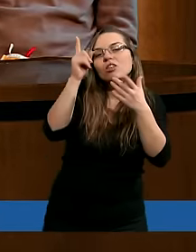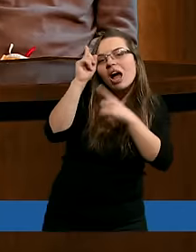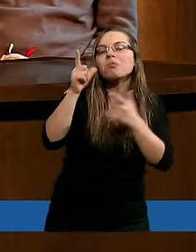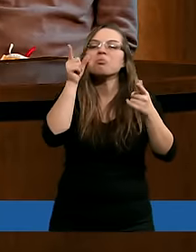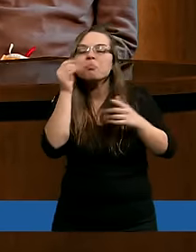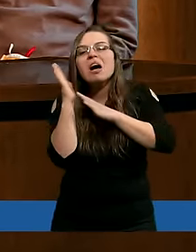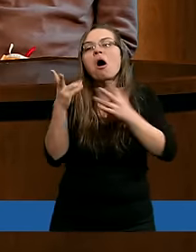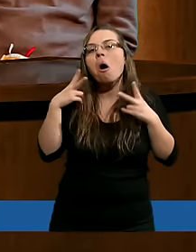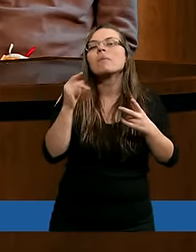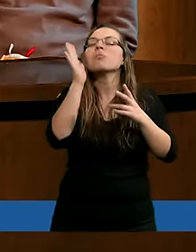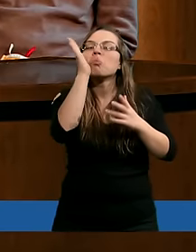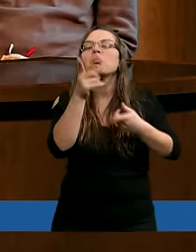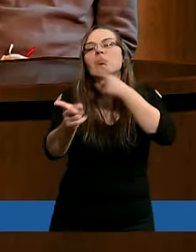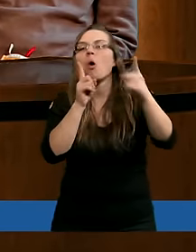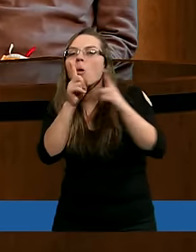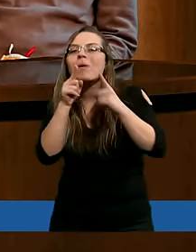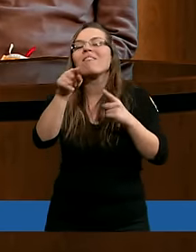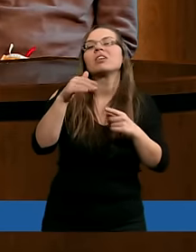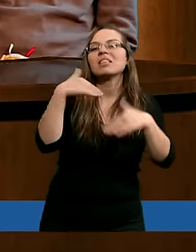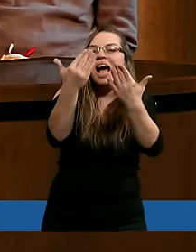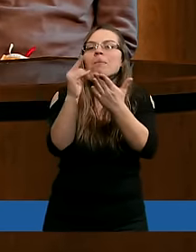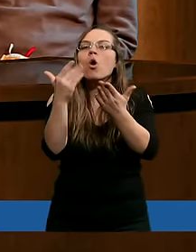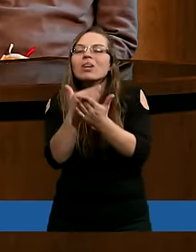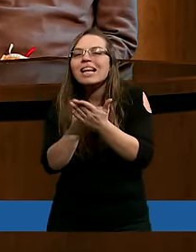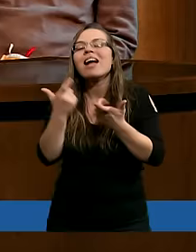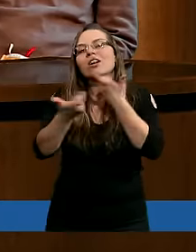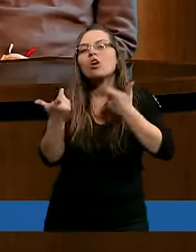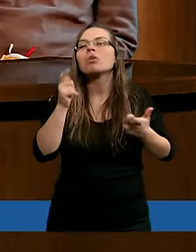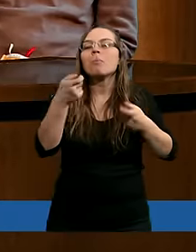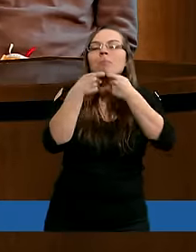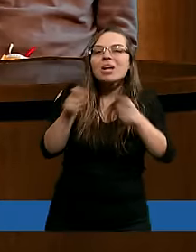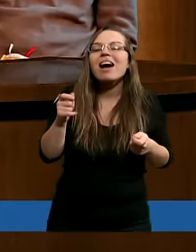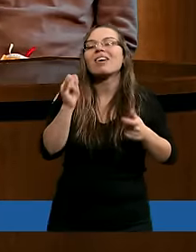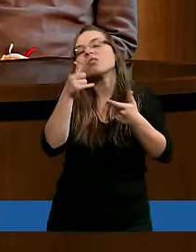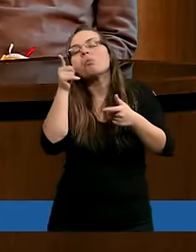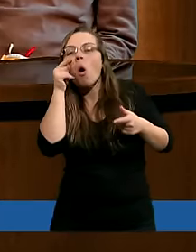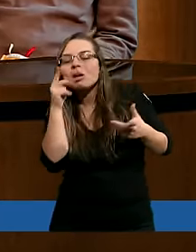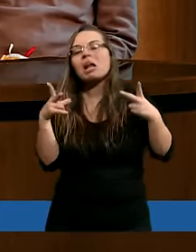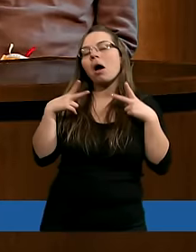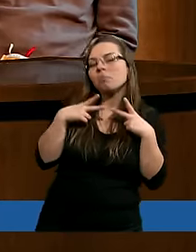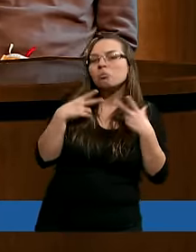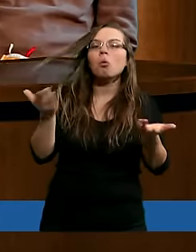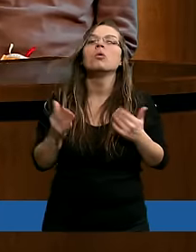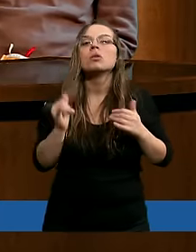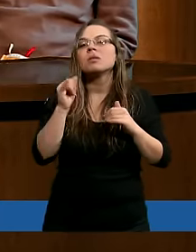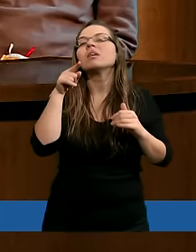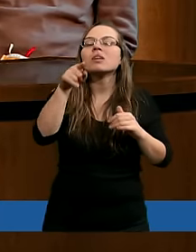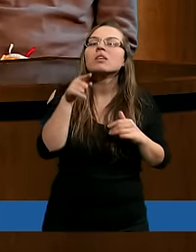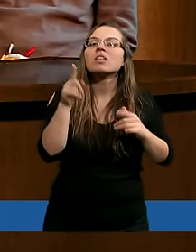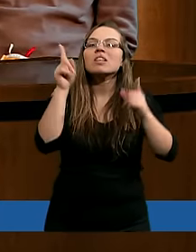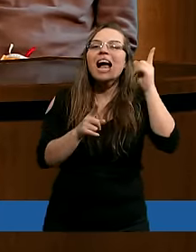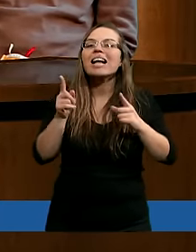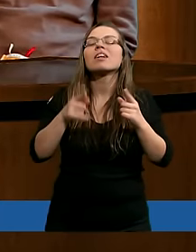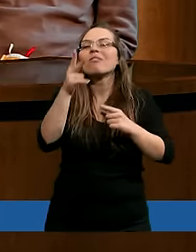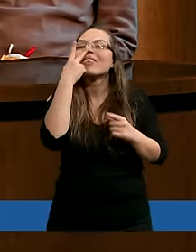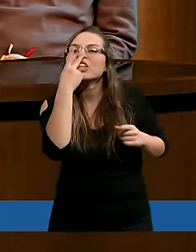górę, także i tam dopiero z nim porozmawiał, dał mu kolejne zadania, także w tym sensie dał mu przerwę też odsapnąć. Wydaje mi się, że tutaj Bóg każdą jedną osobę